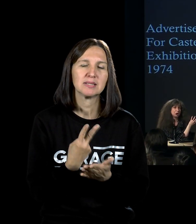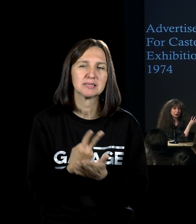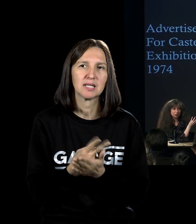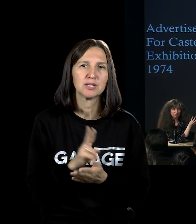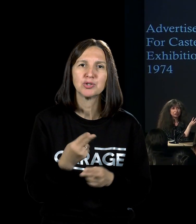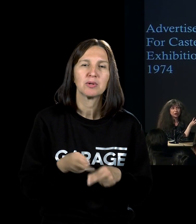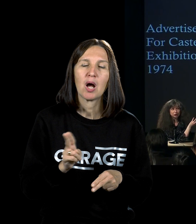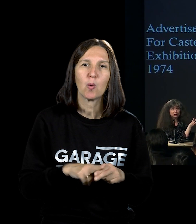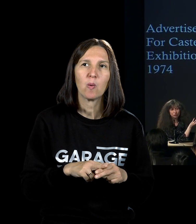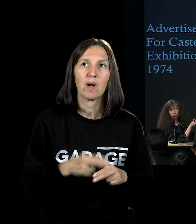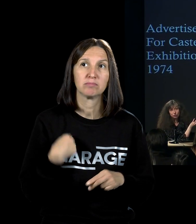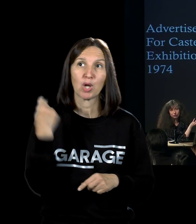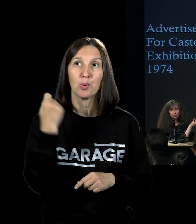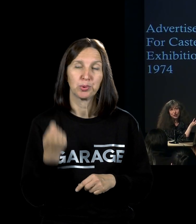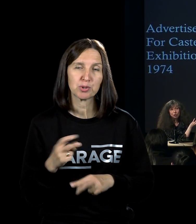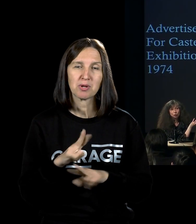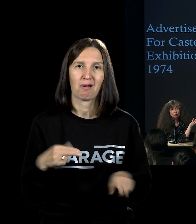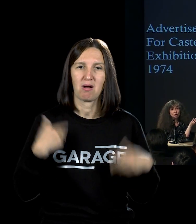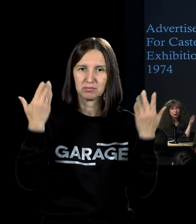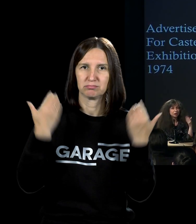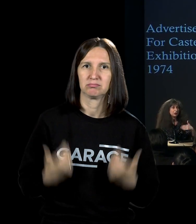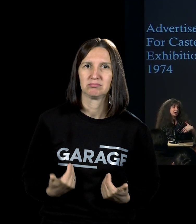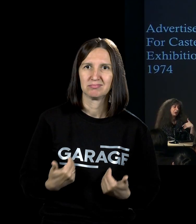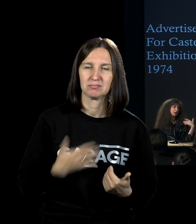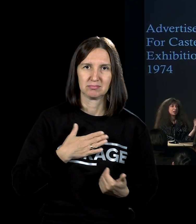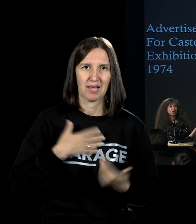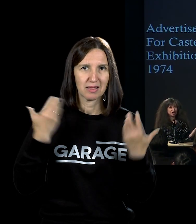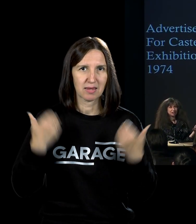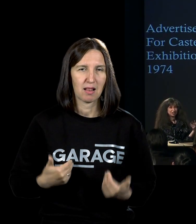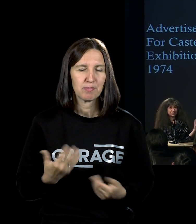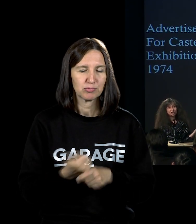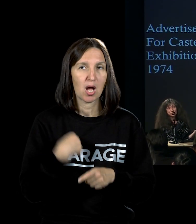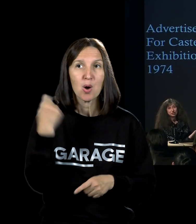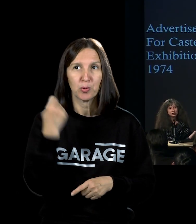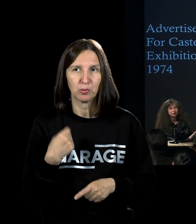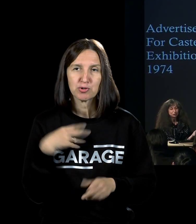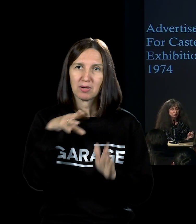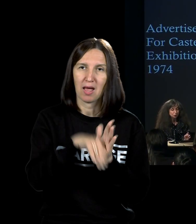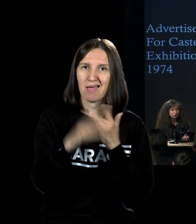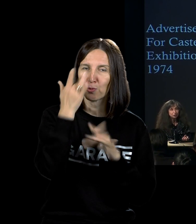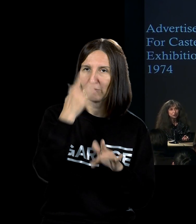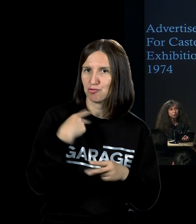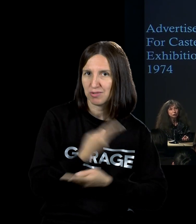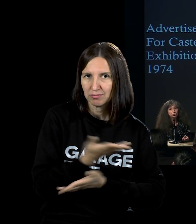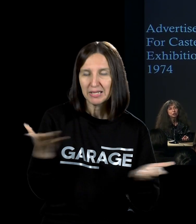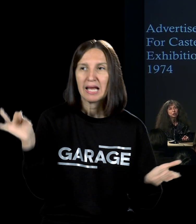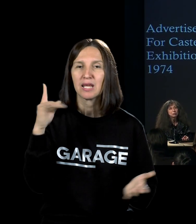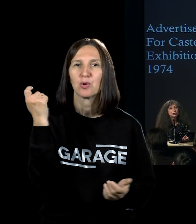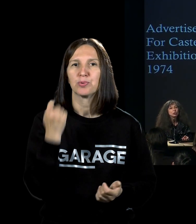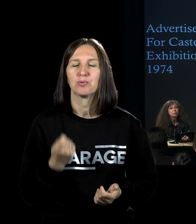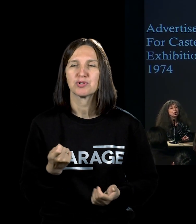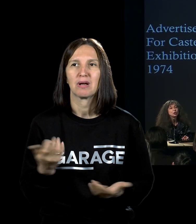этот художник как физическое присутствие, художник как некий эротический вызов и художник как абсолютно